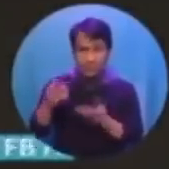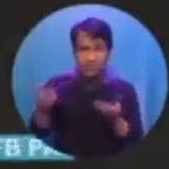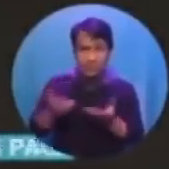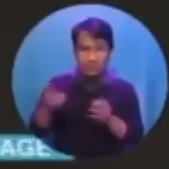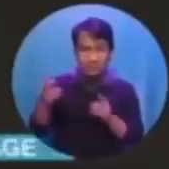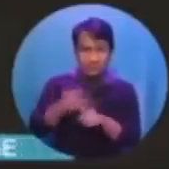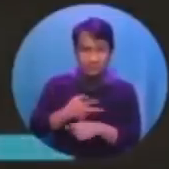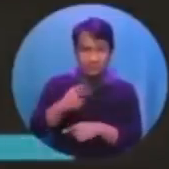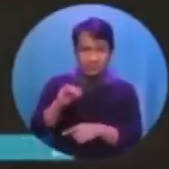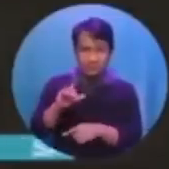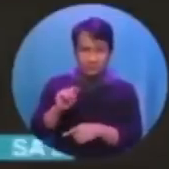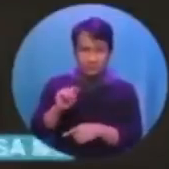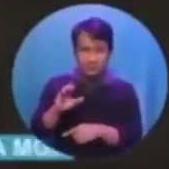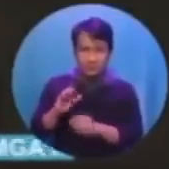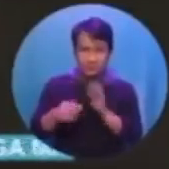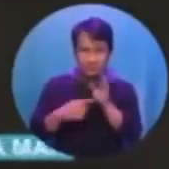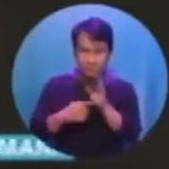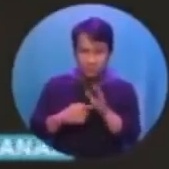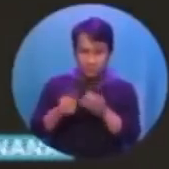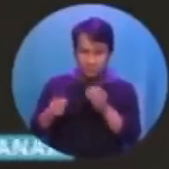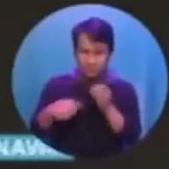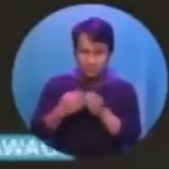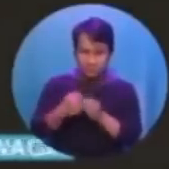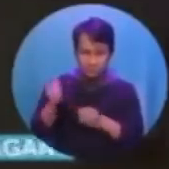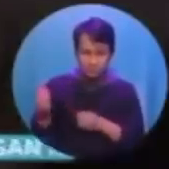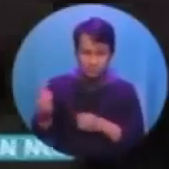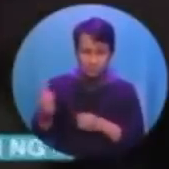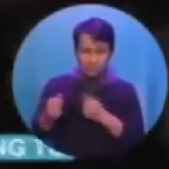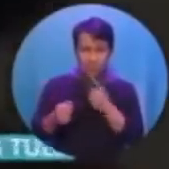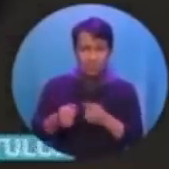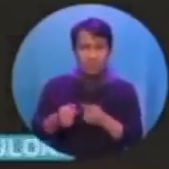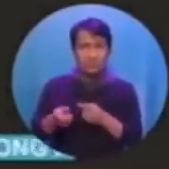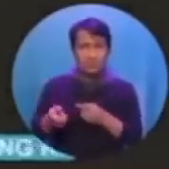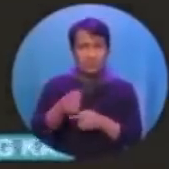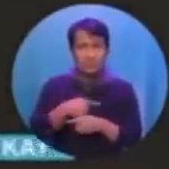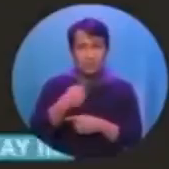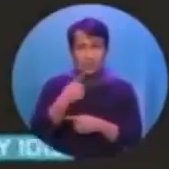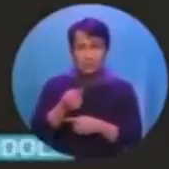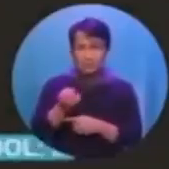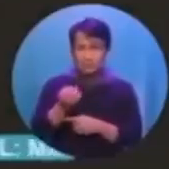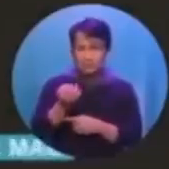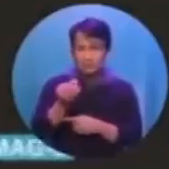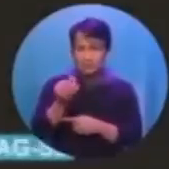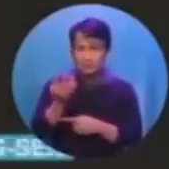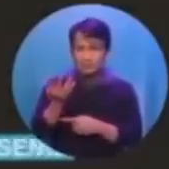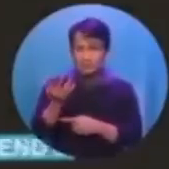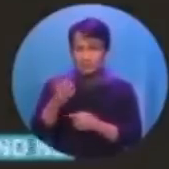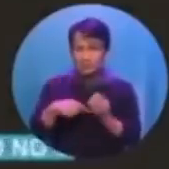victim. Okay. Alright, at yung kumukuha ng video yan, mga...